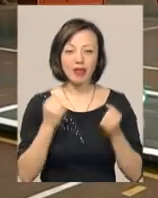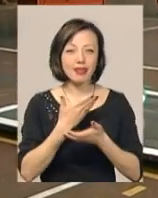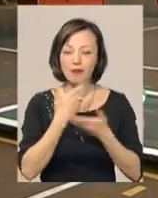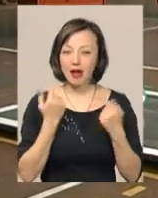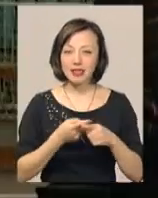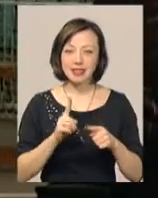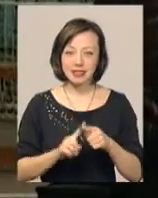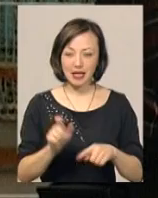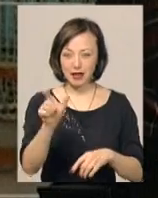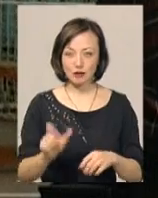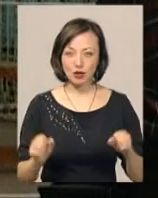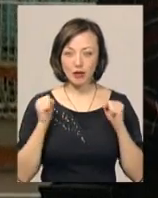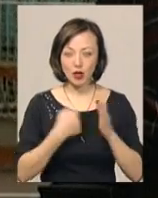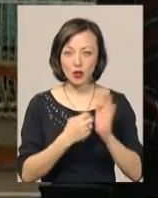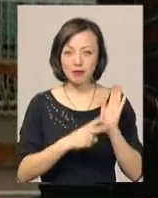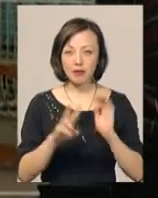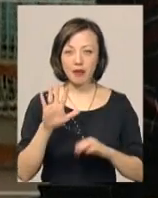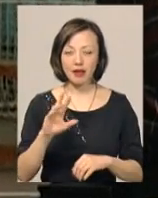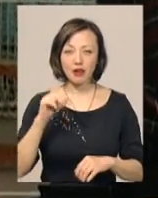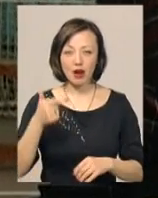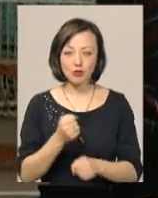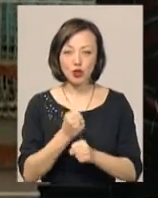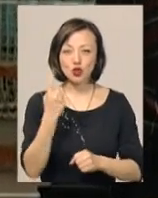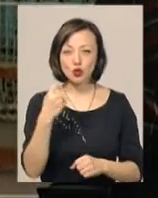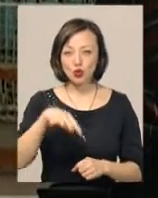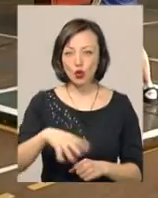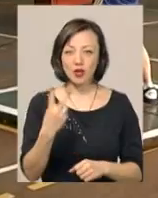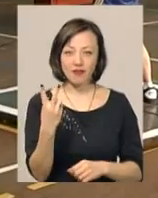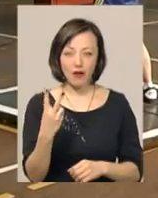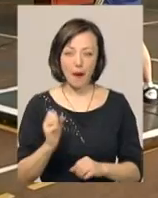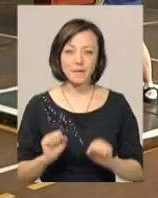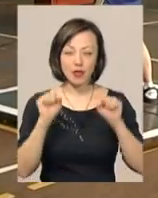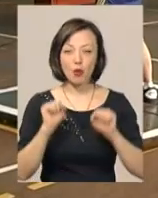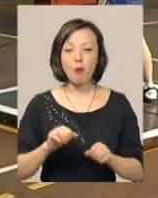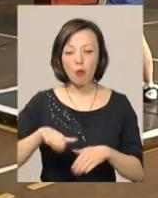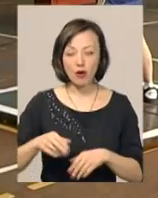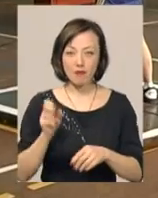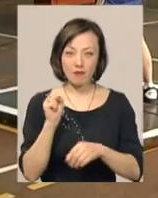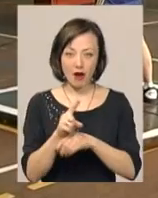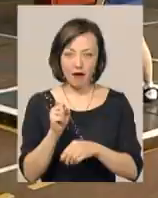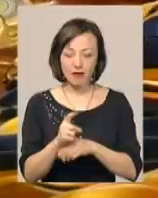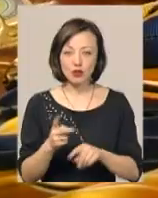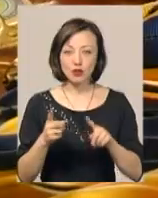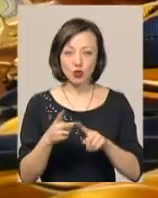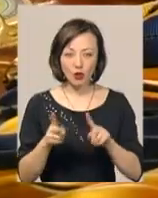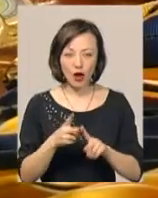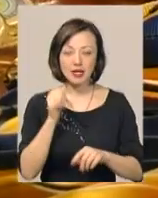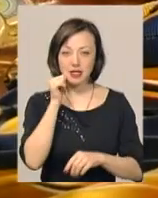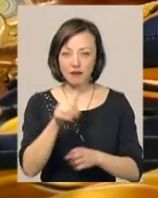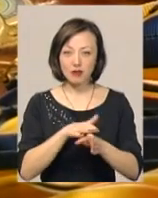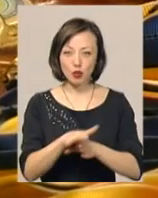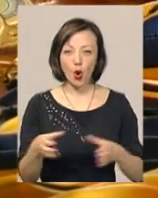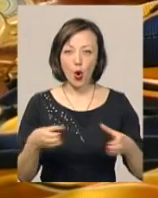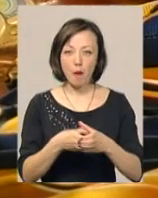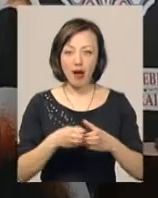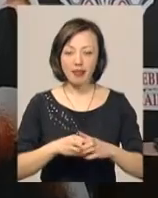Цей спортсмен вазі до 75 кілограмів у поштовху здійснив 142 підйоми. Після вправи поштовх учасники виконували ривок, а завтра відбудеться